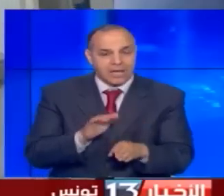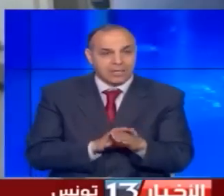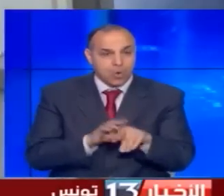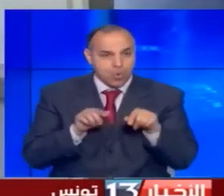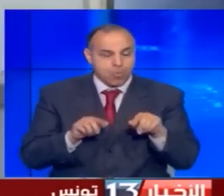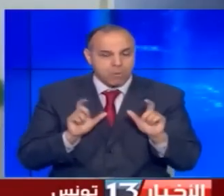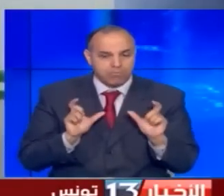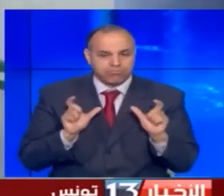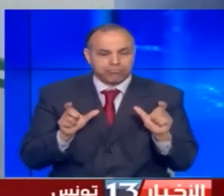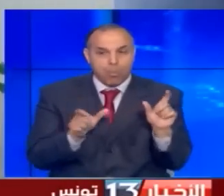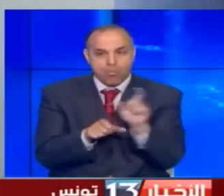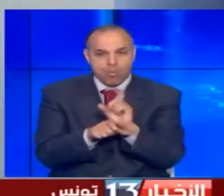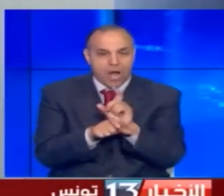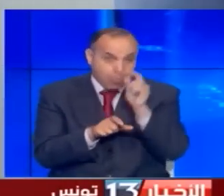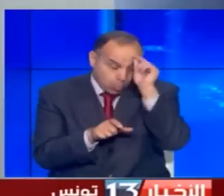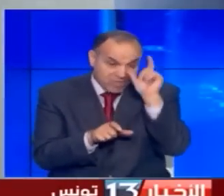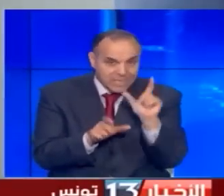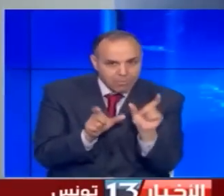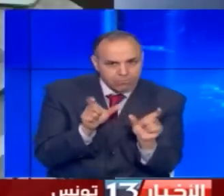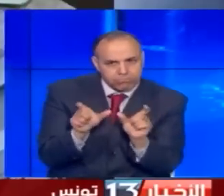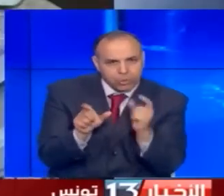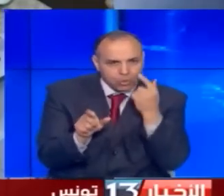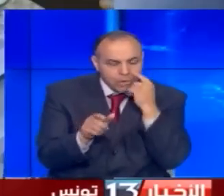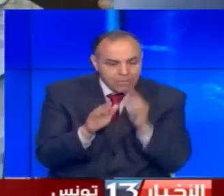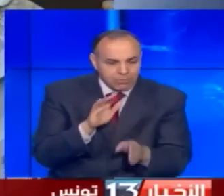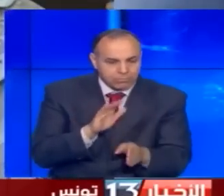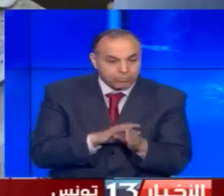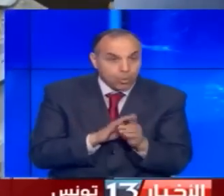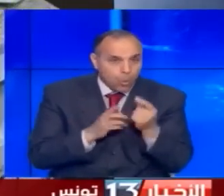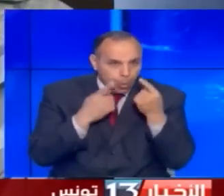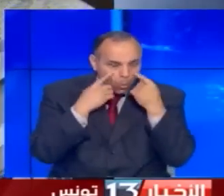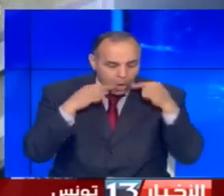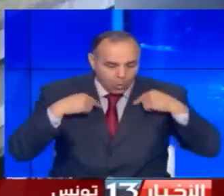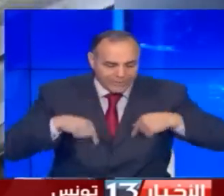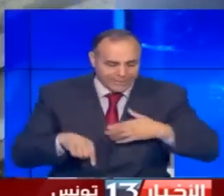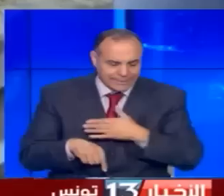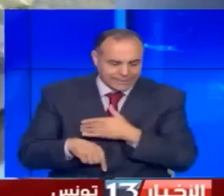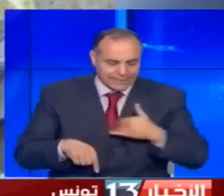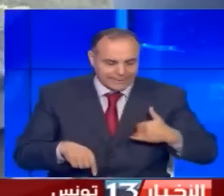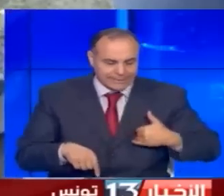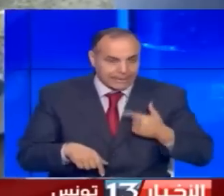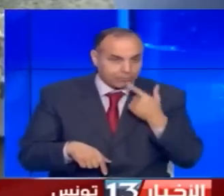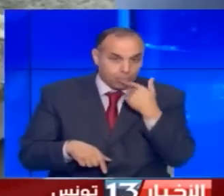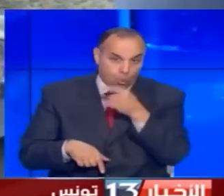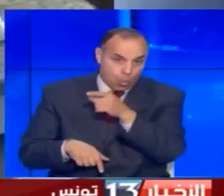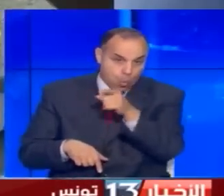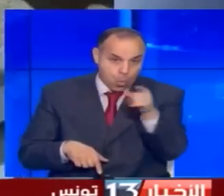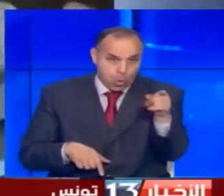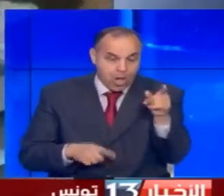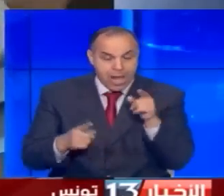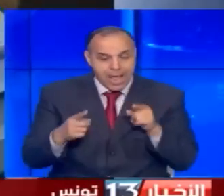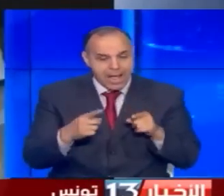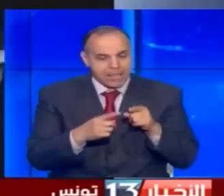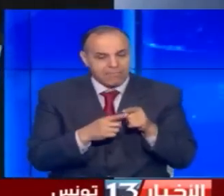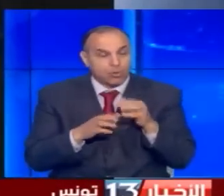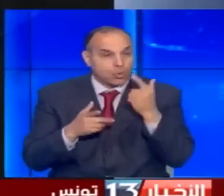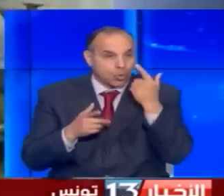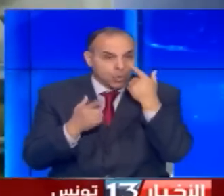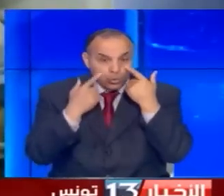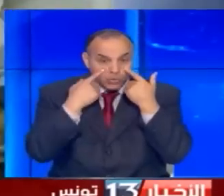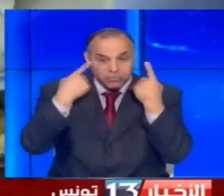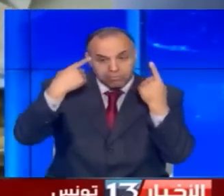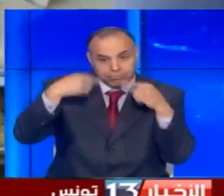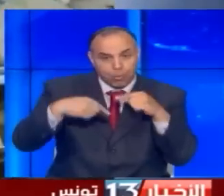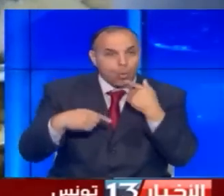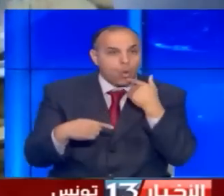اليوم حملة مراقبة وطنية أعطى إشارة انطلاقها وزير الصحة عبد الرؤوف الشريف، الهدف منها التصدي